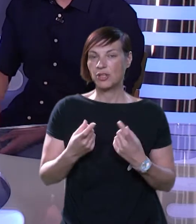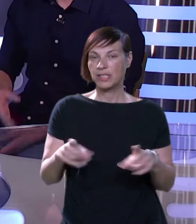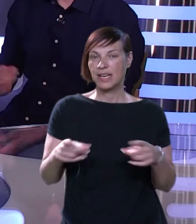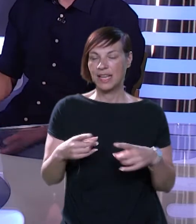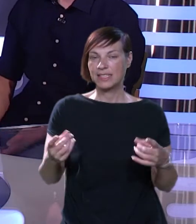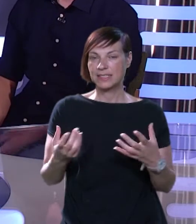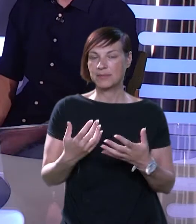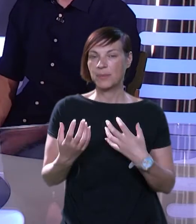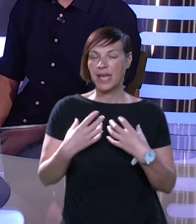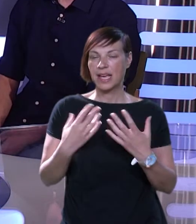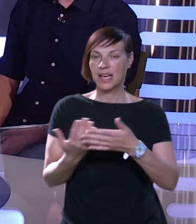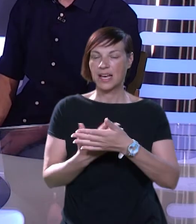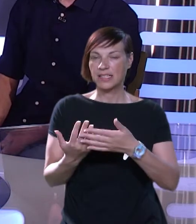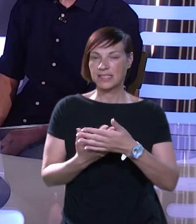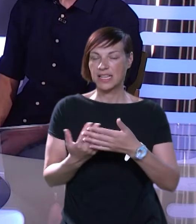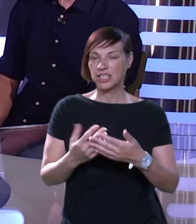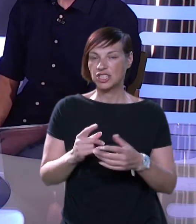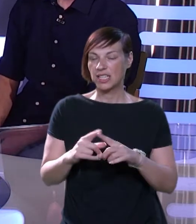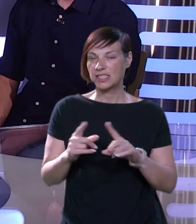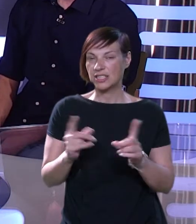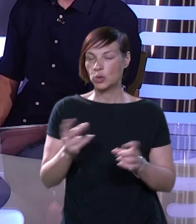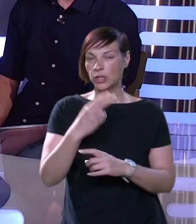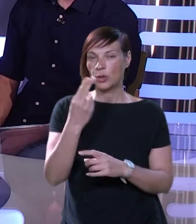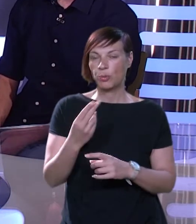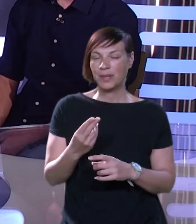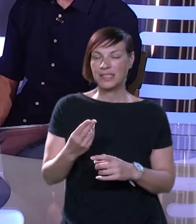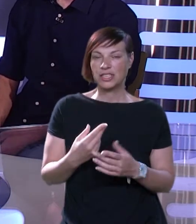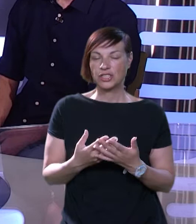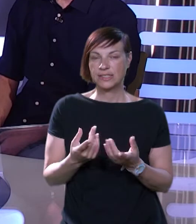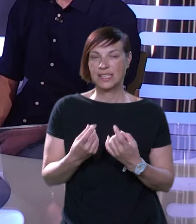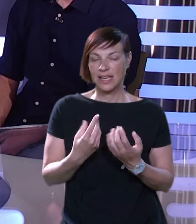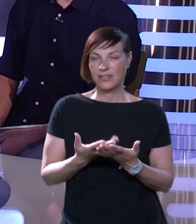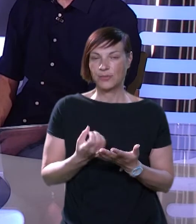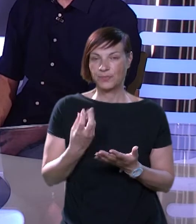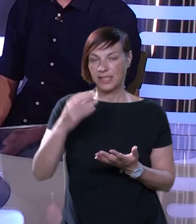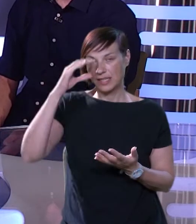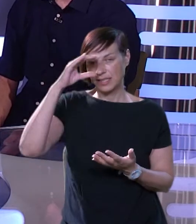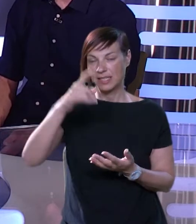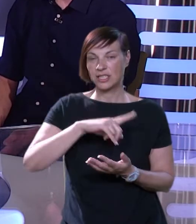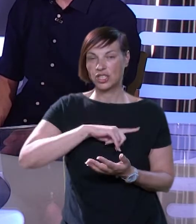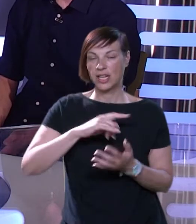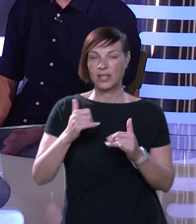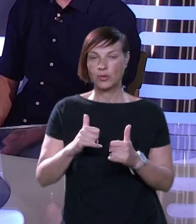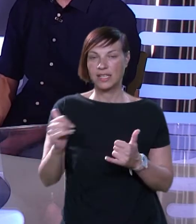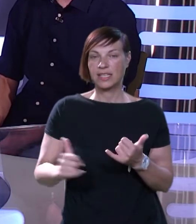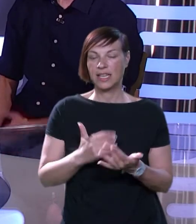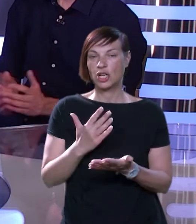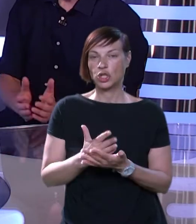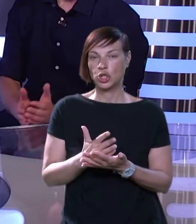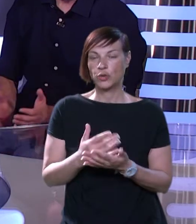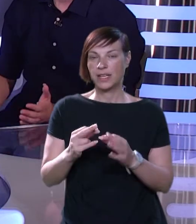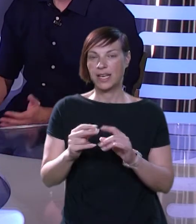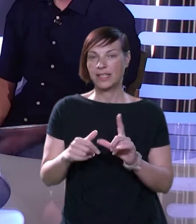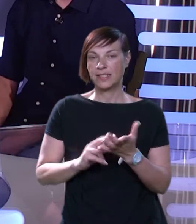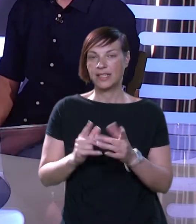glazbe, kazališta, raznih drugih performativnih umjetnosti, ali evo kad gledaš Rijeku danas, je li još uvijek